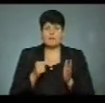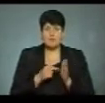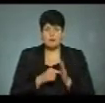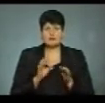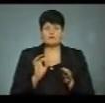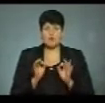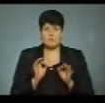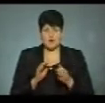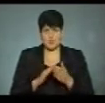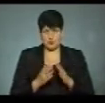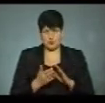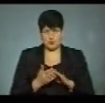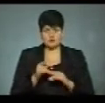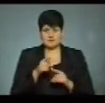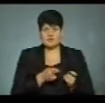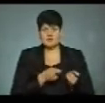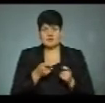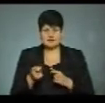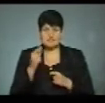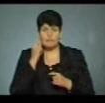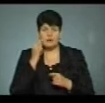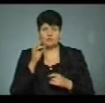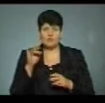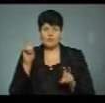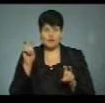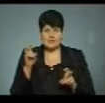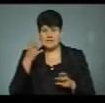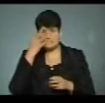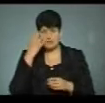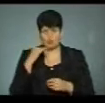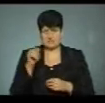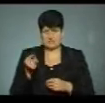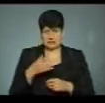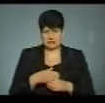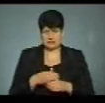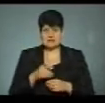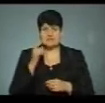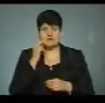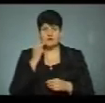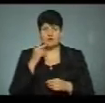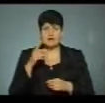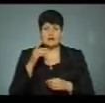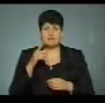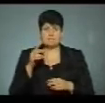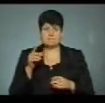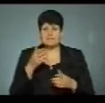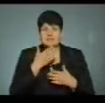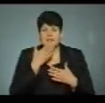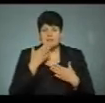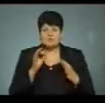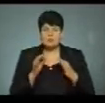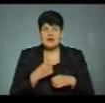нормальні умови, щоб їх не завезли в санаторій Медобори і забули за них. В санаторії Медобори немає нормальної